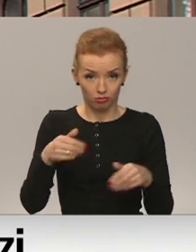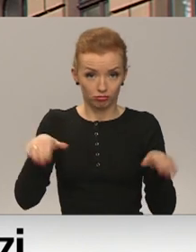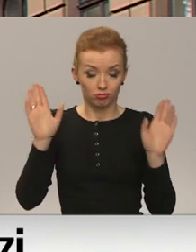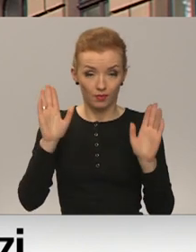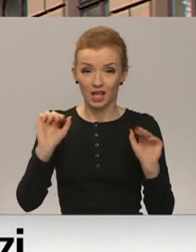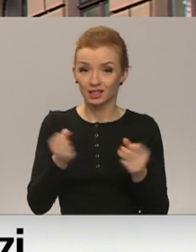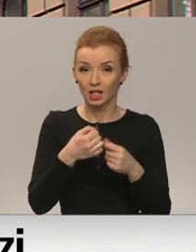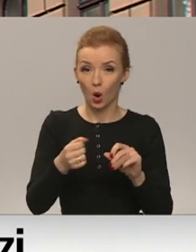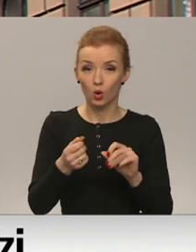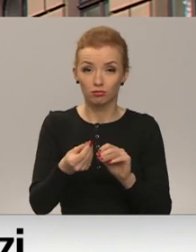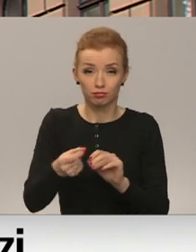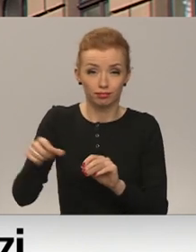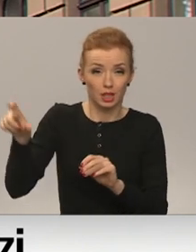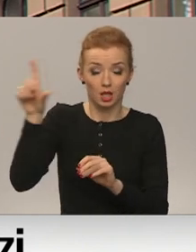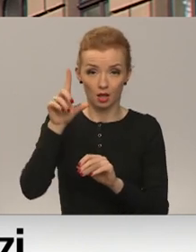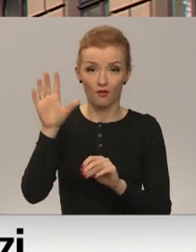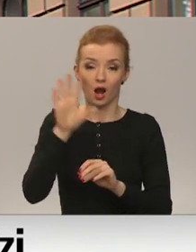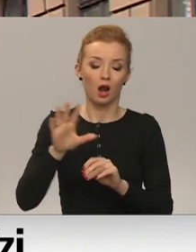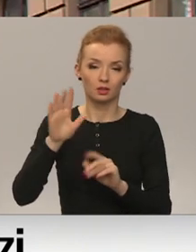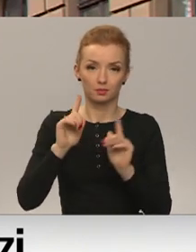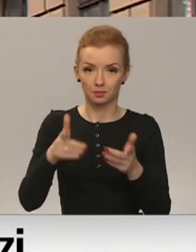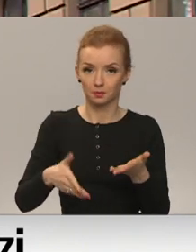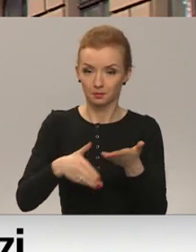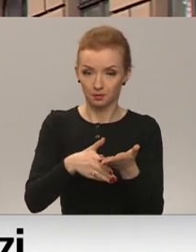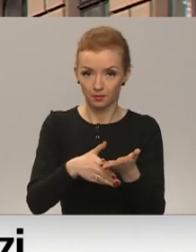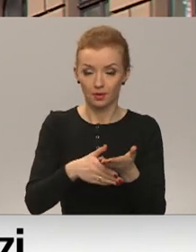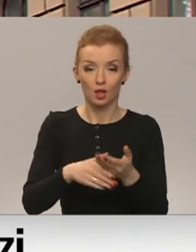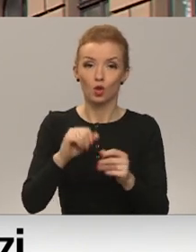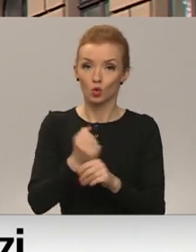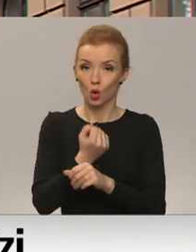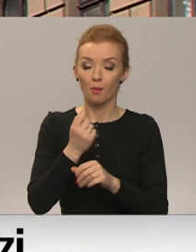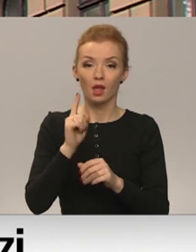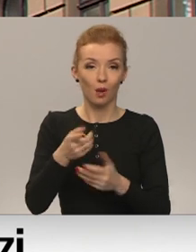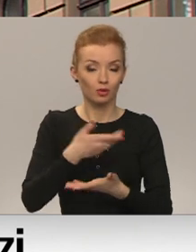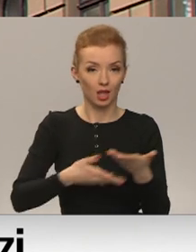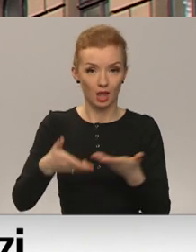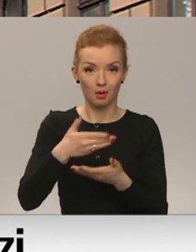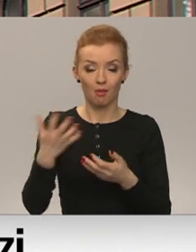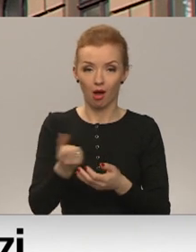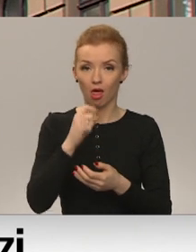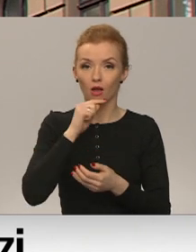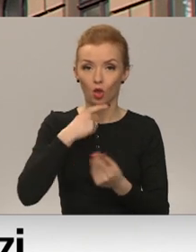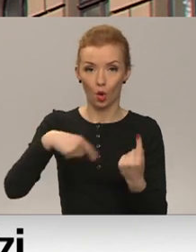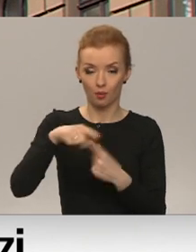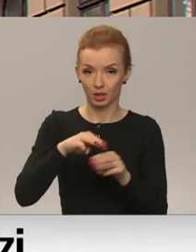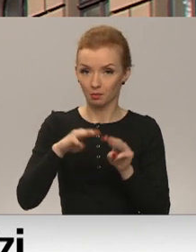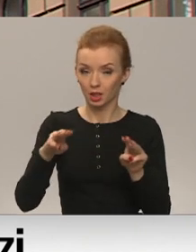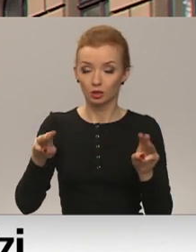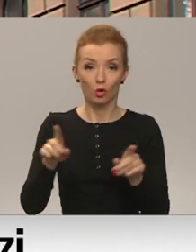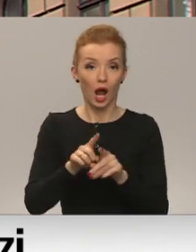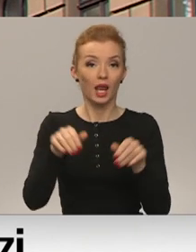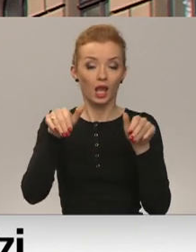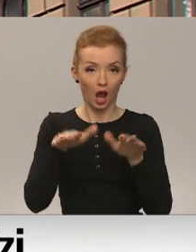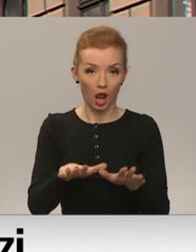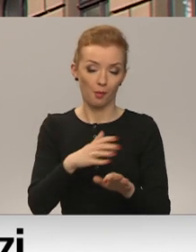strauji augošās izmaksas, valsts nākšot palīgā sola varam. Taču te būs jābūt sadarbībā ar ekonomikas ministriju, kā arī lēmums bez